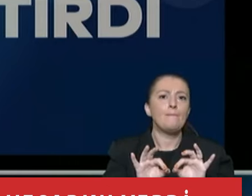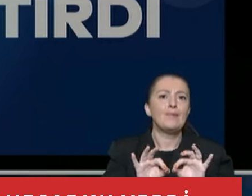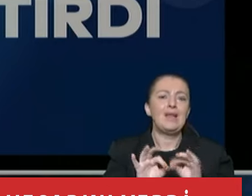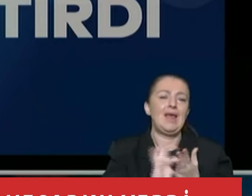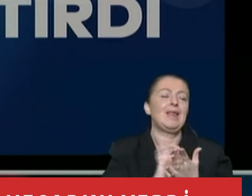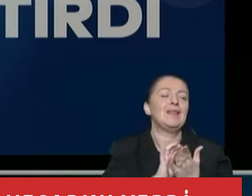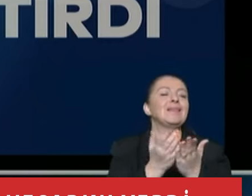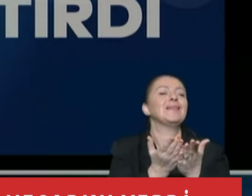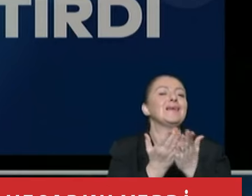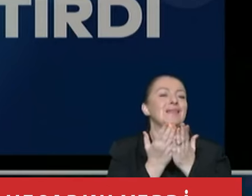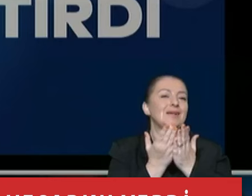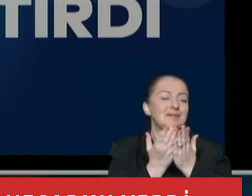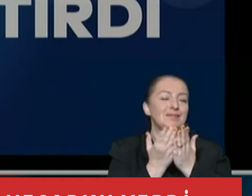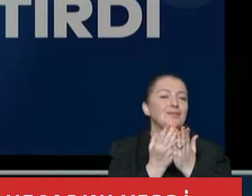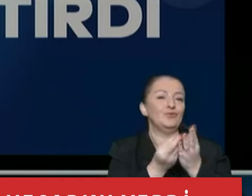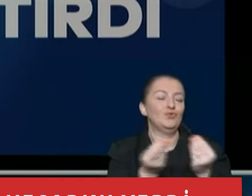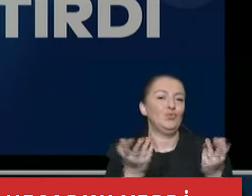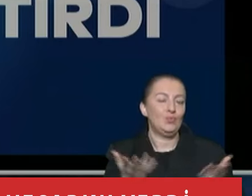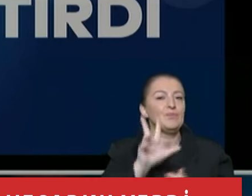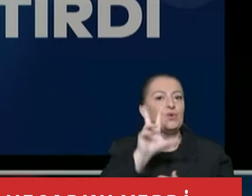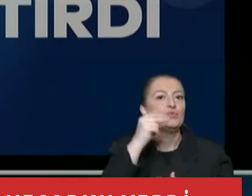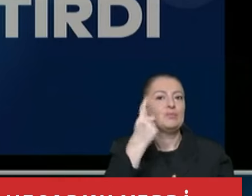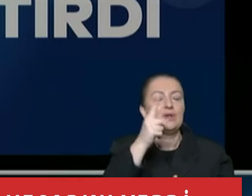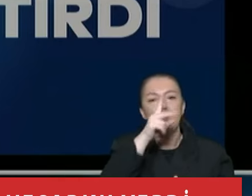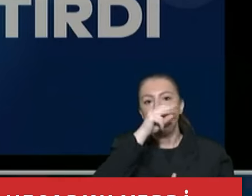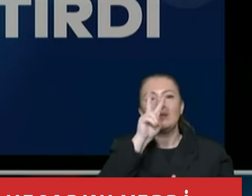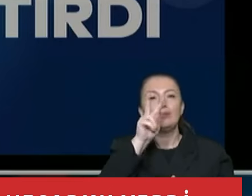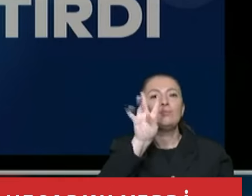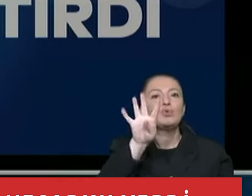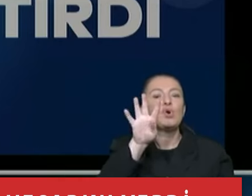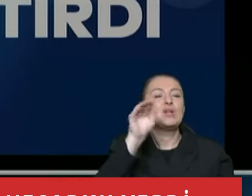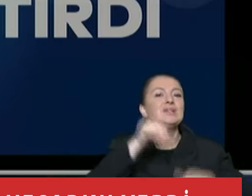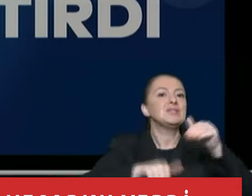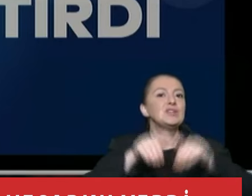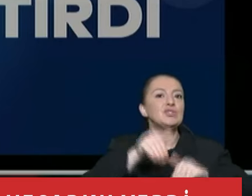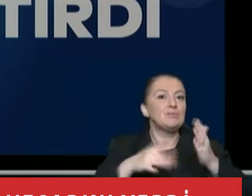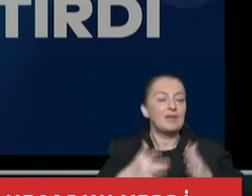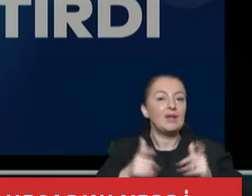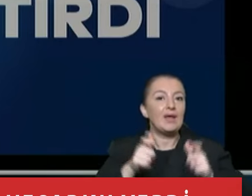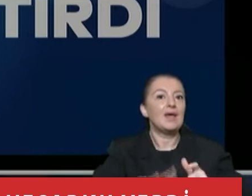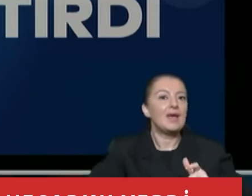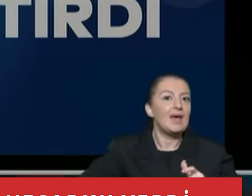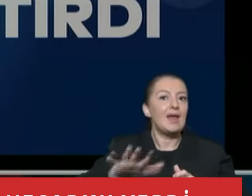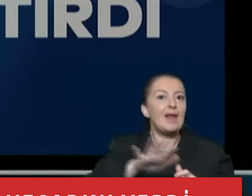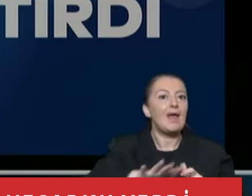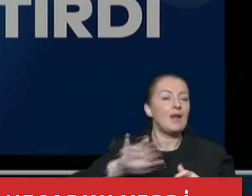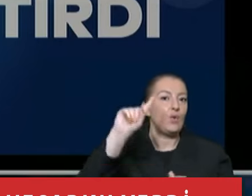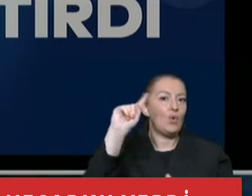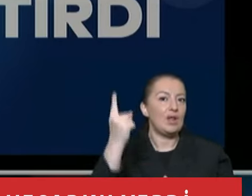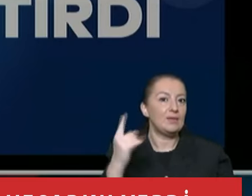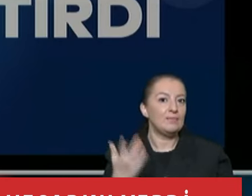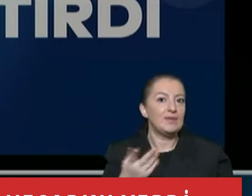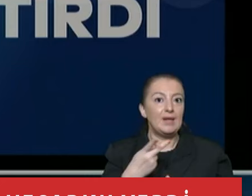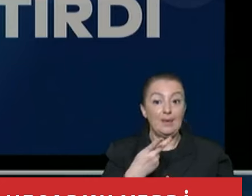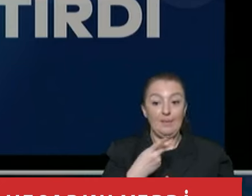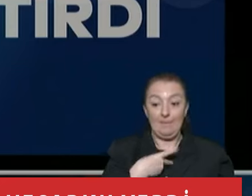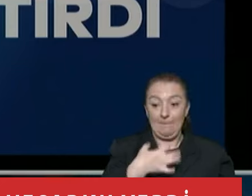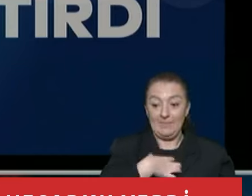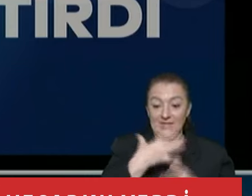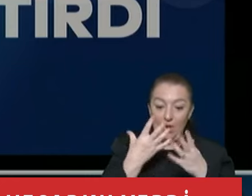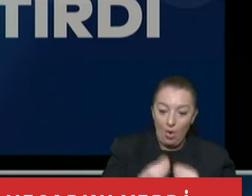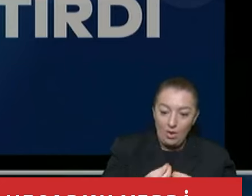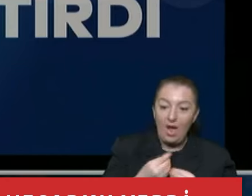doluydu Mart 2024 seçimleri de yerel yönetimleri Bizden olan